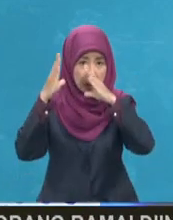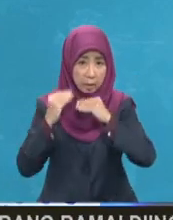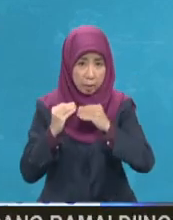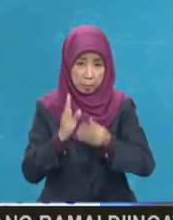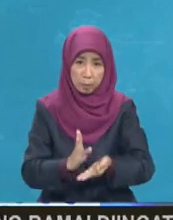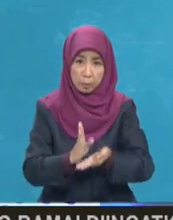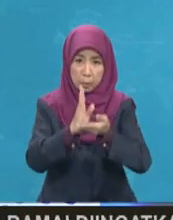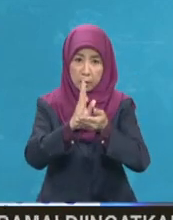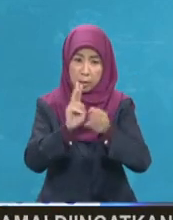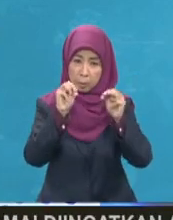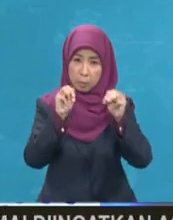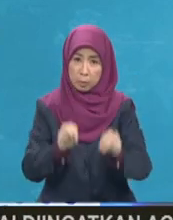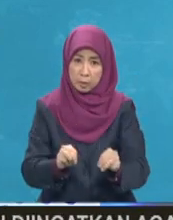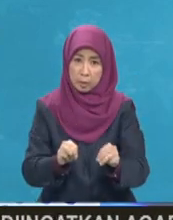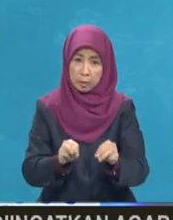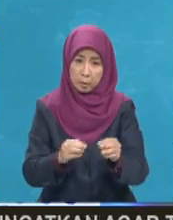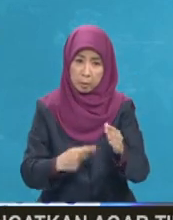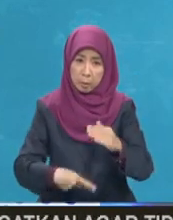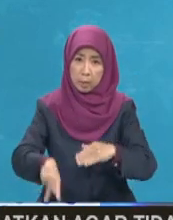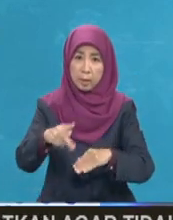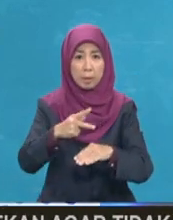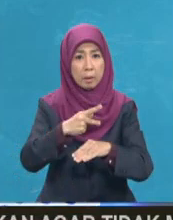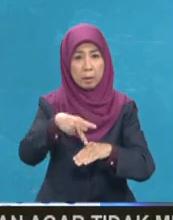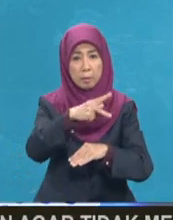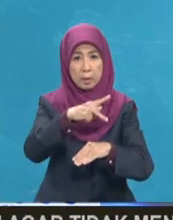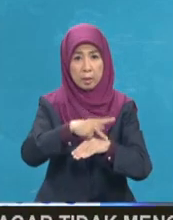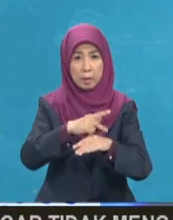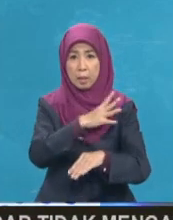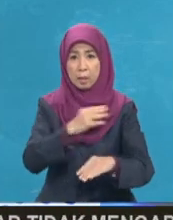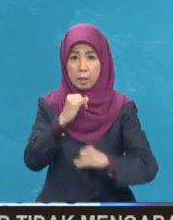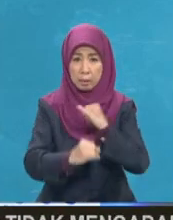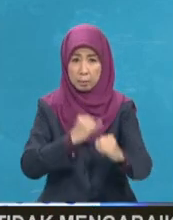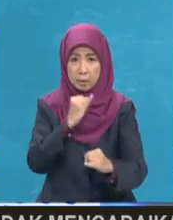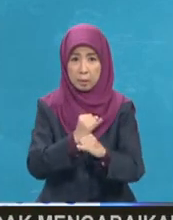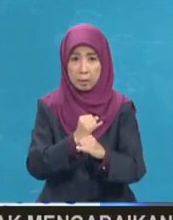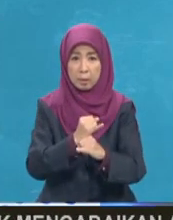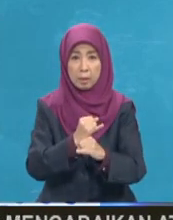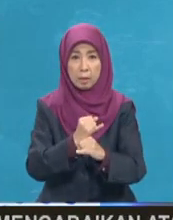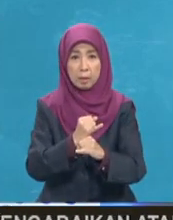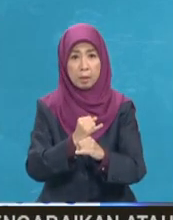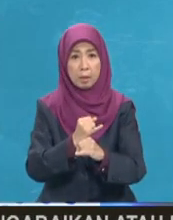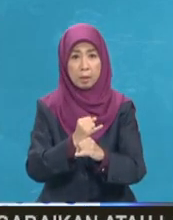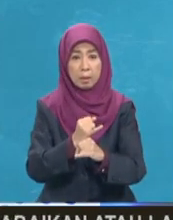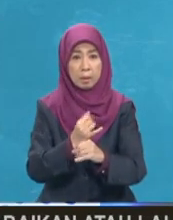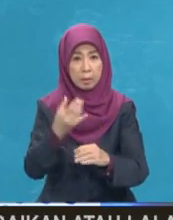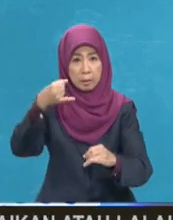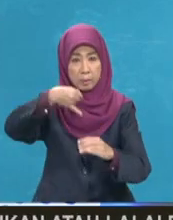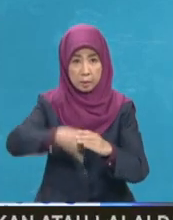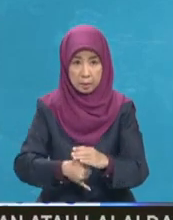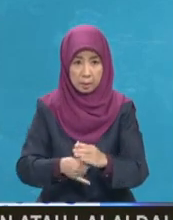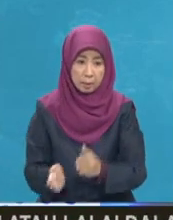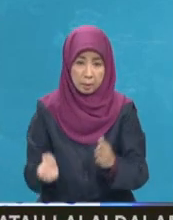menjadikan bantuan kemanusiaan pada peringkat kebangsaan dan antarabangsa bahan berita mengenai nya menyusul